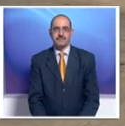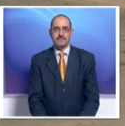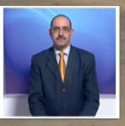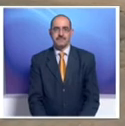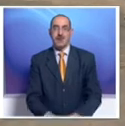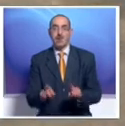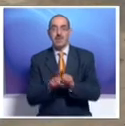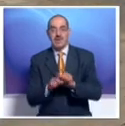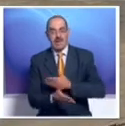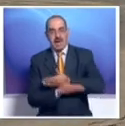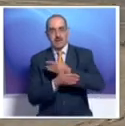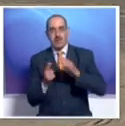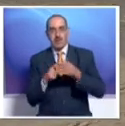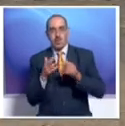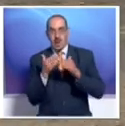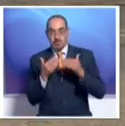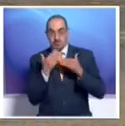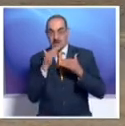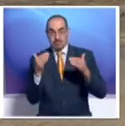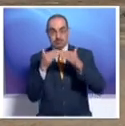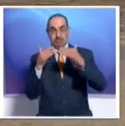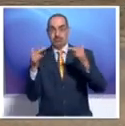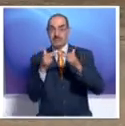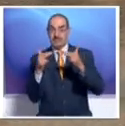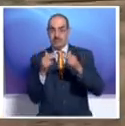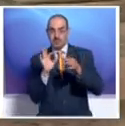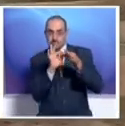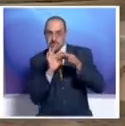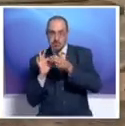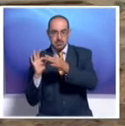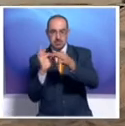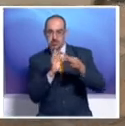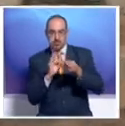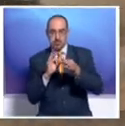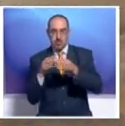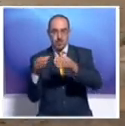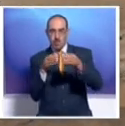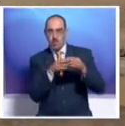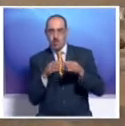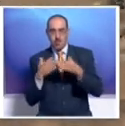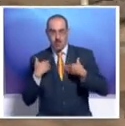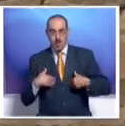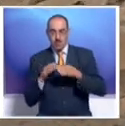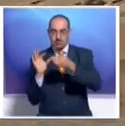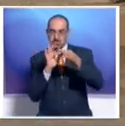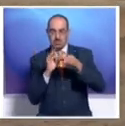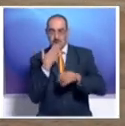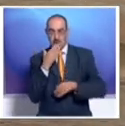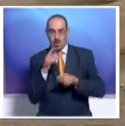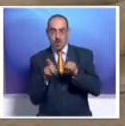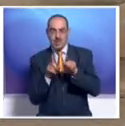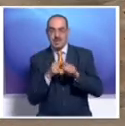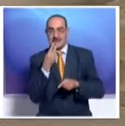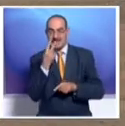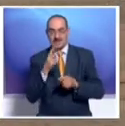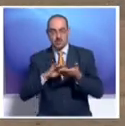وهو ما ساعد في الحصول على درجة عالية من الانسجام القتالي بين الوحدات المشاركة في التمرين، مما